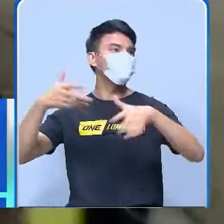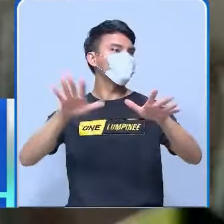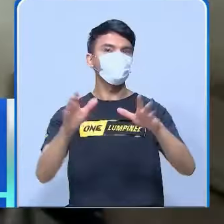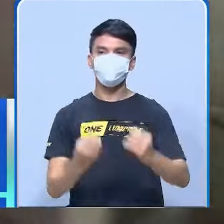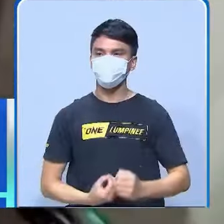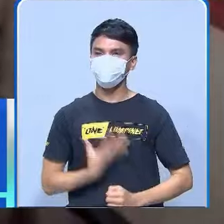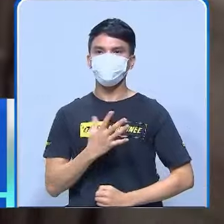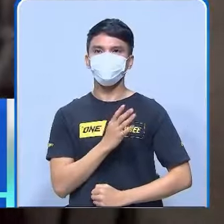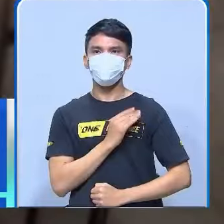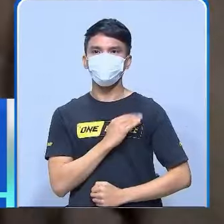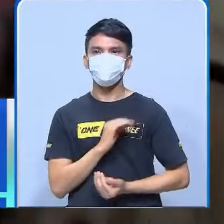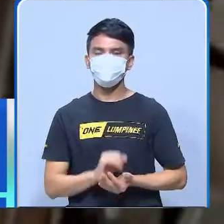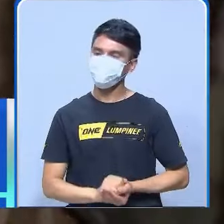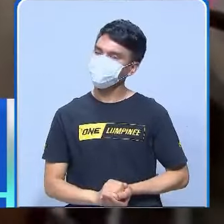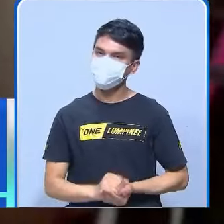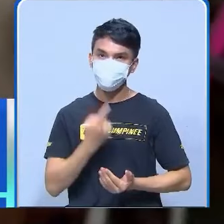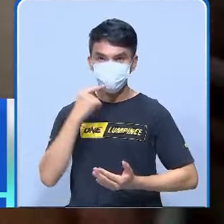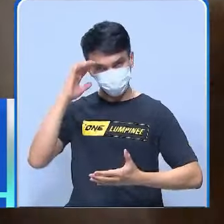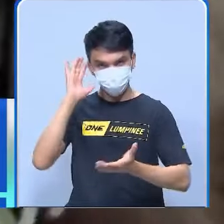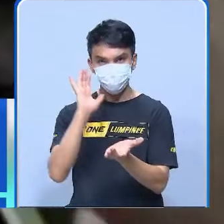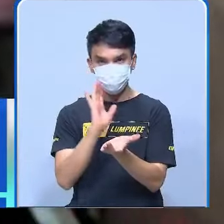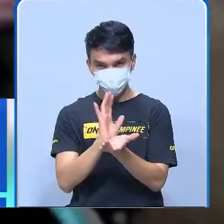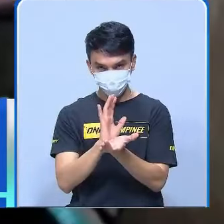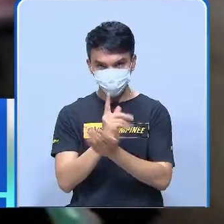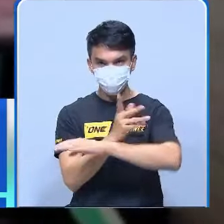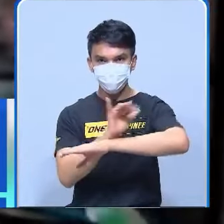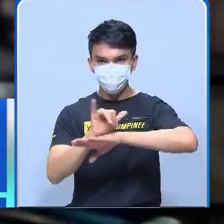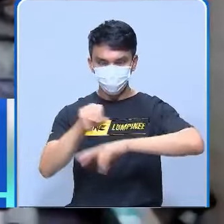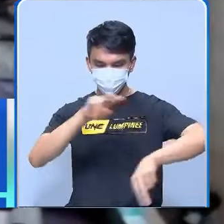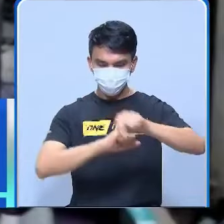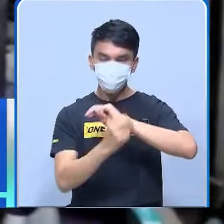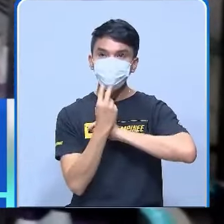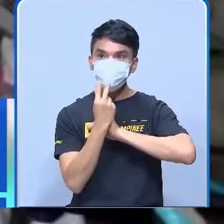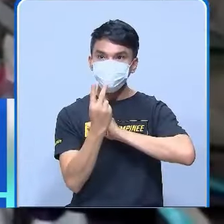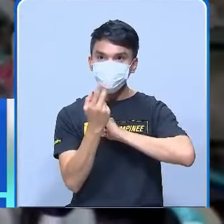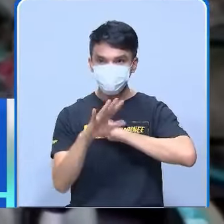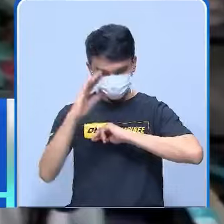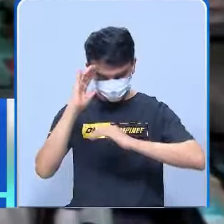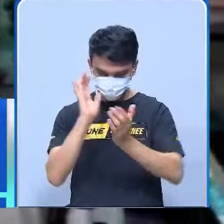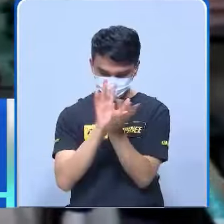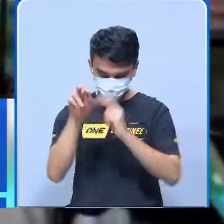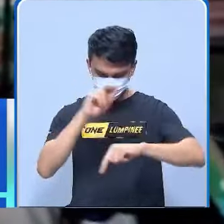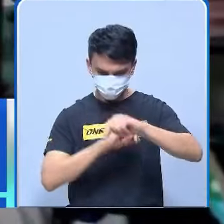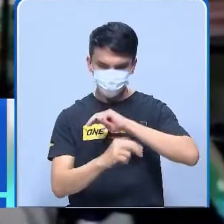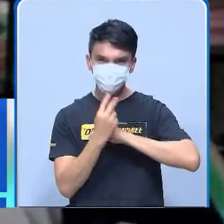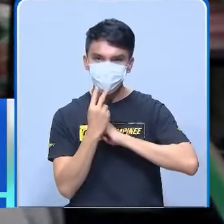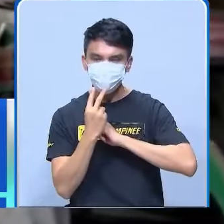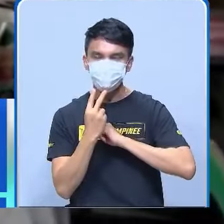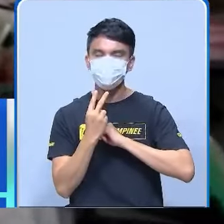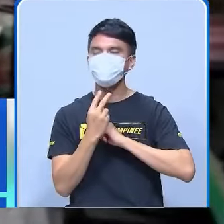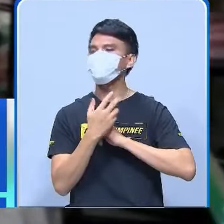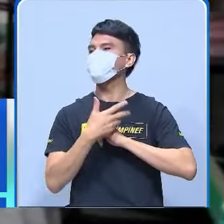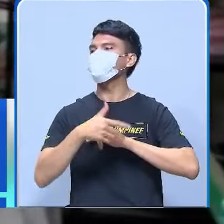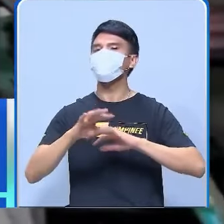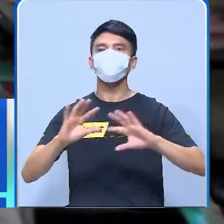หัวสุนเลยชาวบ้านแจ้งเหตุกับทางตำรวจสพพระนครศรีอยุธยาให้เข้ามาระงับเหตุตำรวจมาปรากฏใครจะไปอยู่รอเจอนะสลายโ